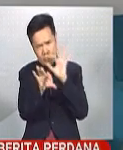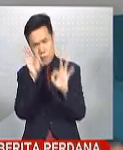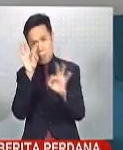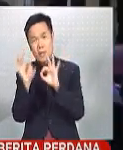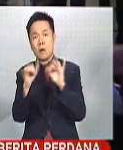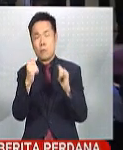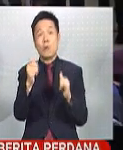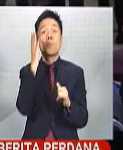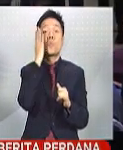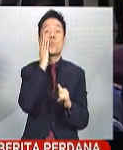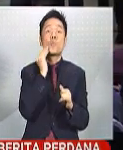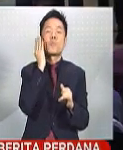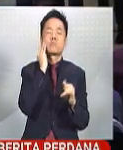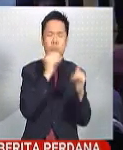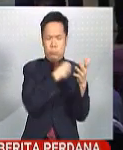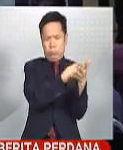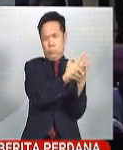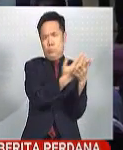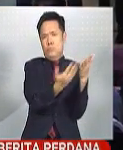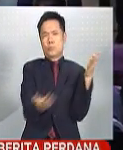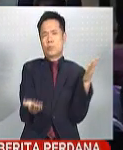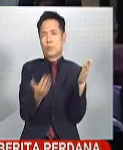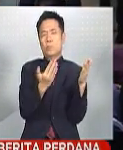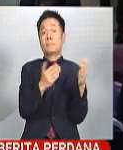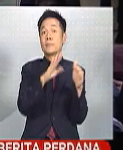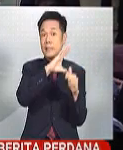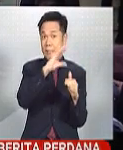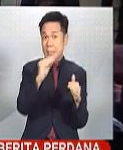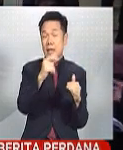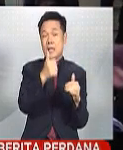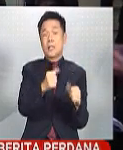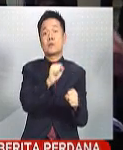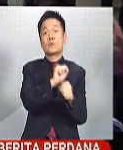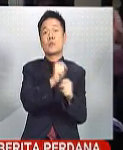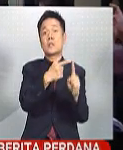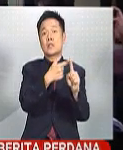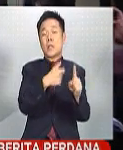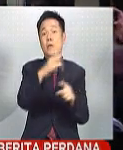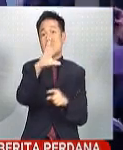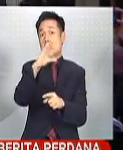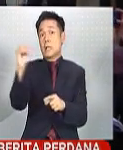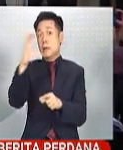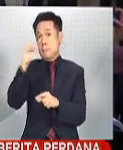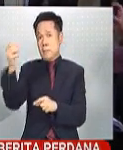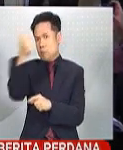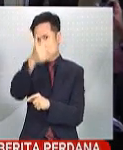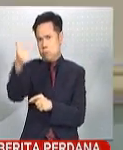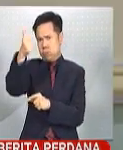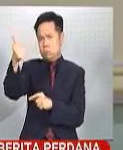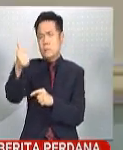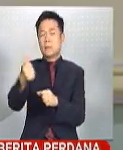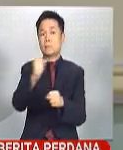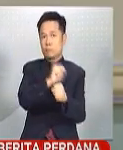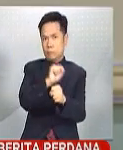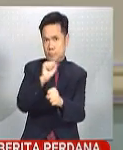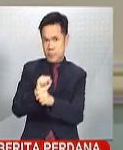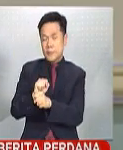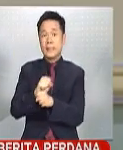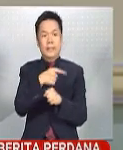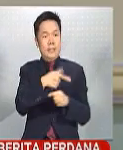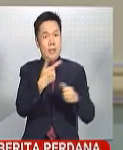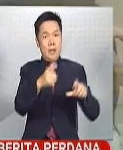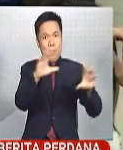berpengalaman luas dalam pentadbiran selain terdiri daripada tokoh korporat. Beliau yakin mereka juga akan melaksanakan tugas